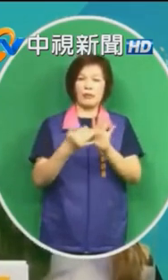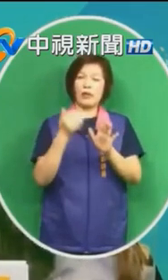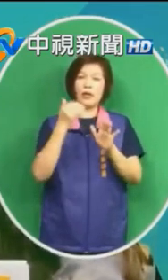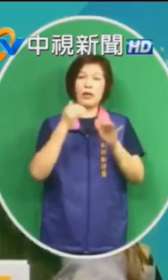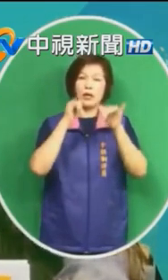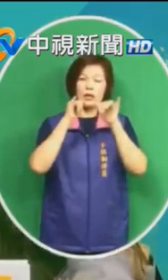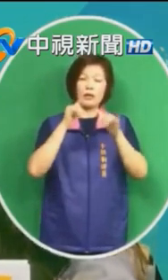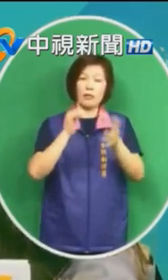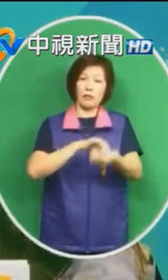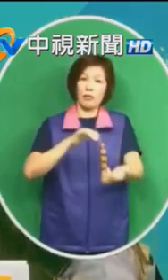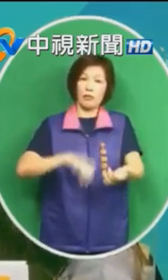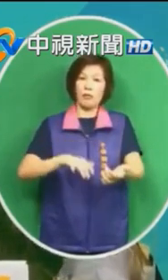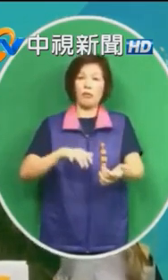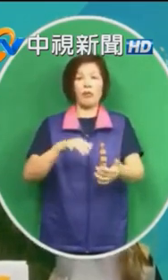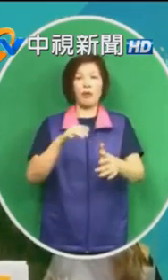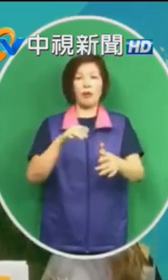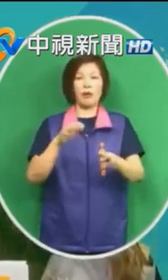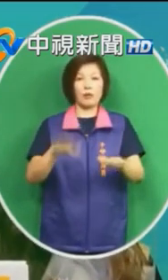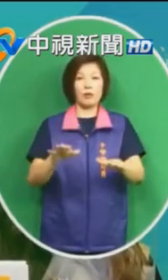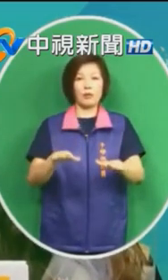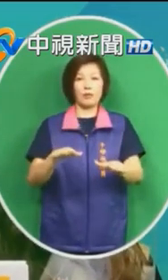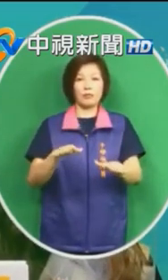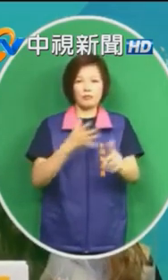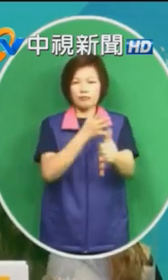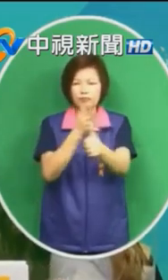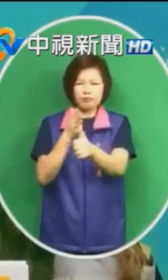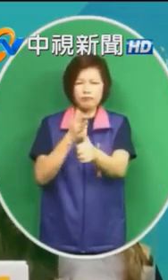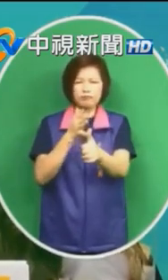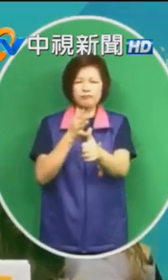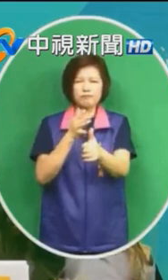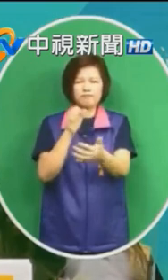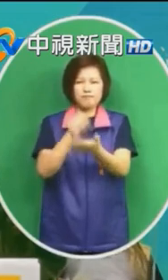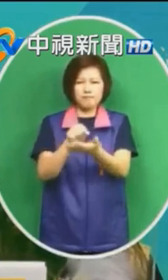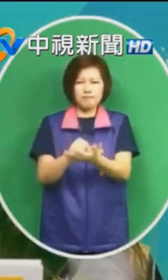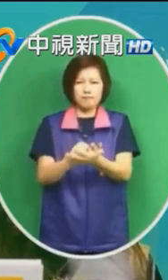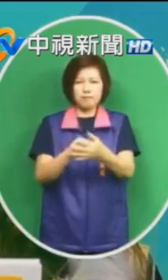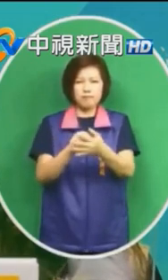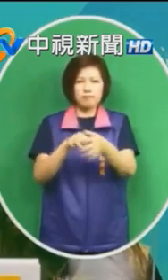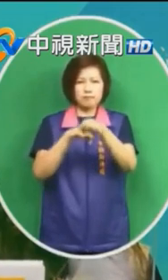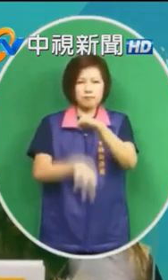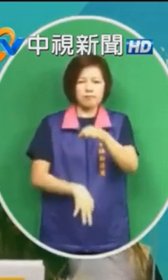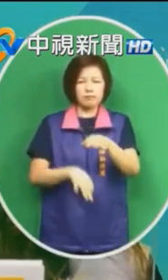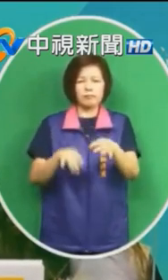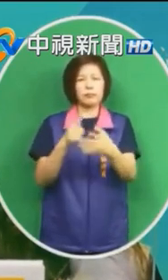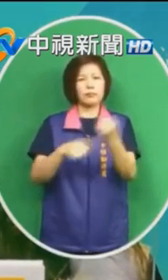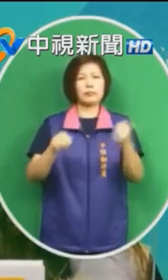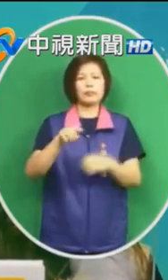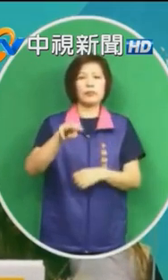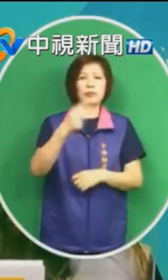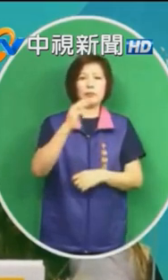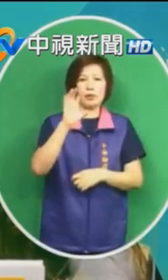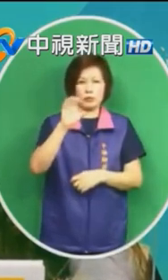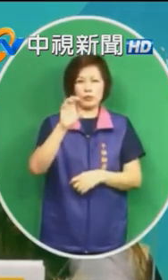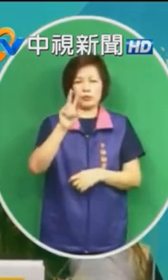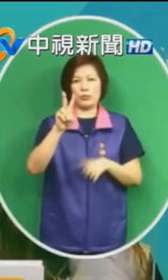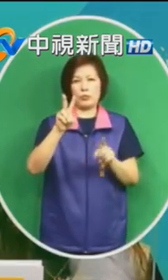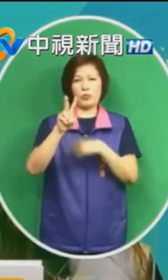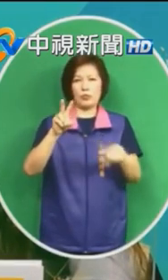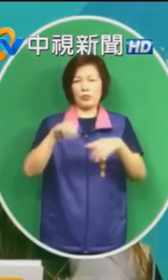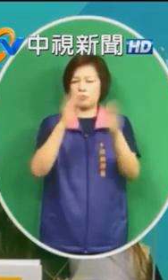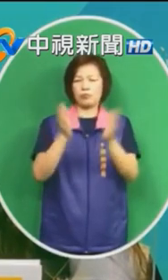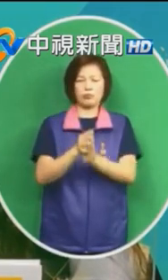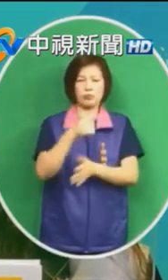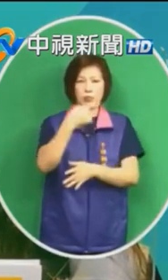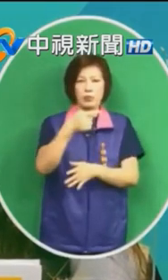的相关的这样的一个调查报告呢，392个人全数都是阴性。 Delta 印度变种病毒堪称是大魔王，